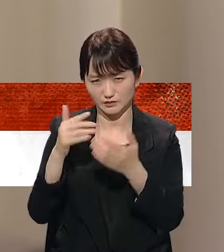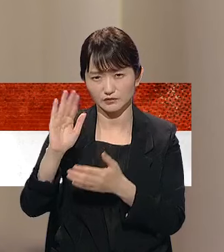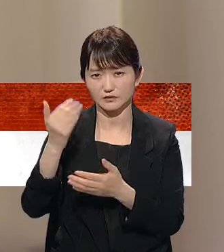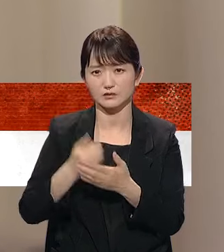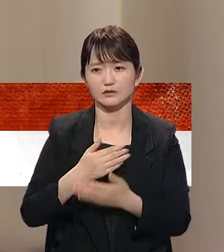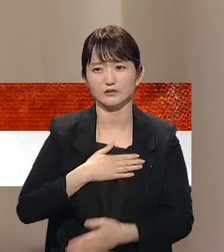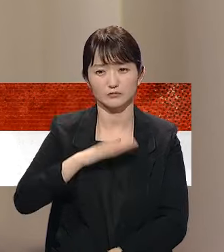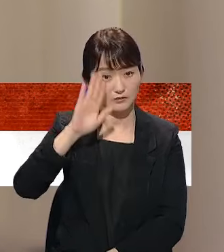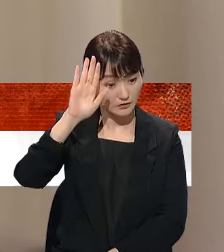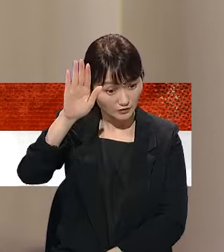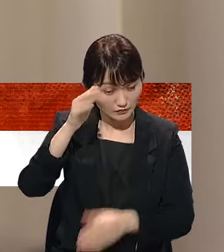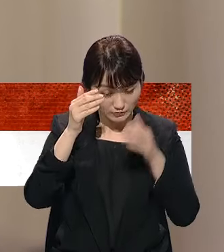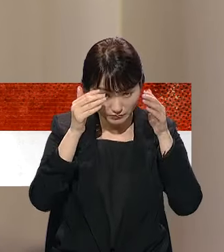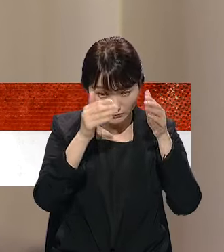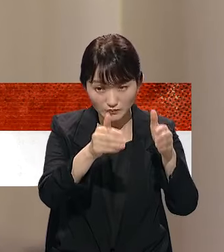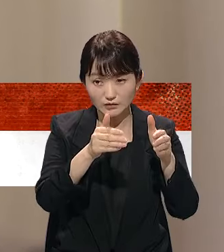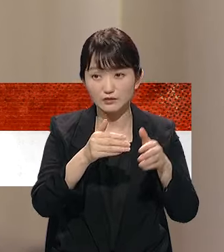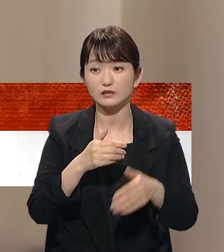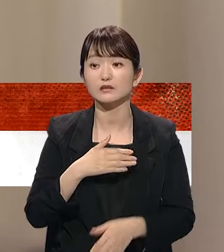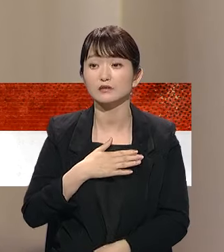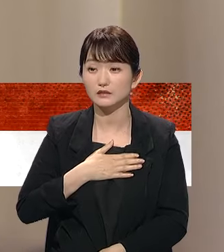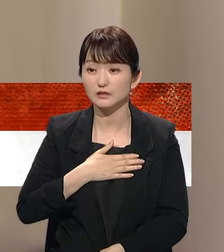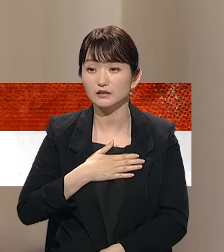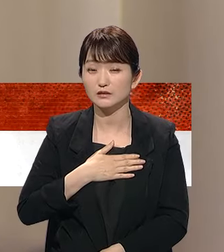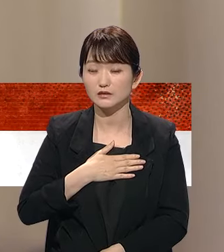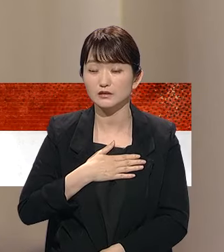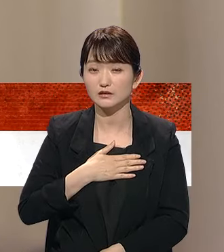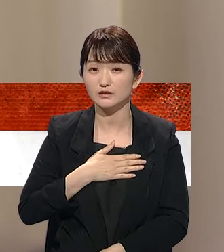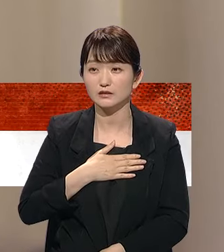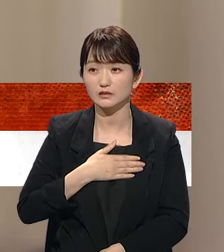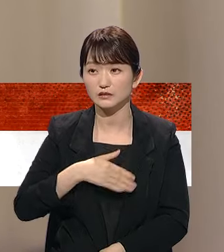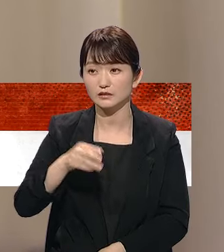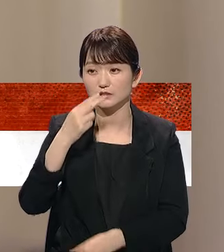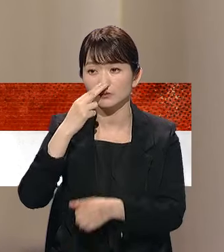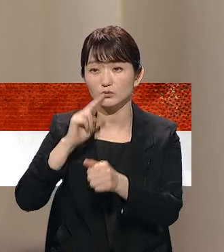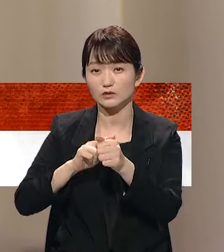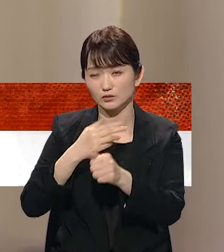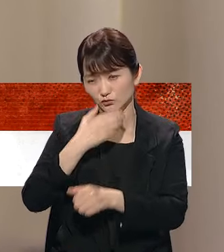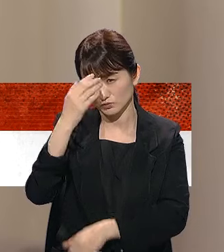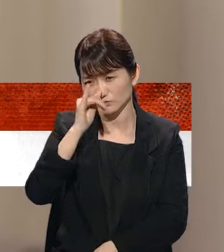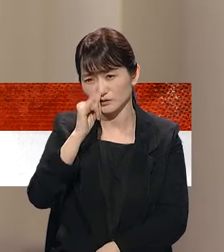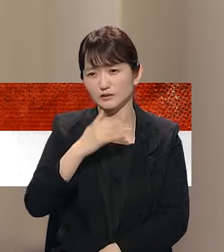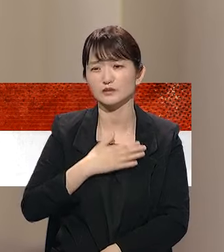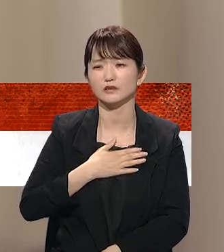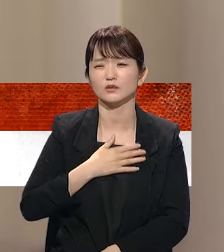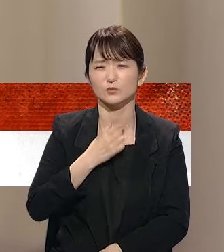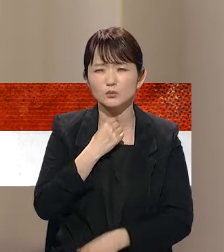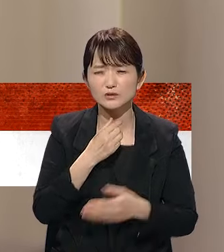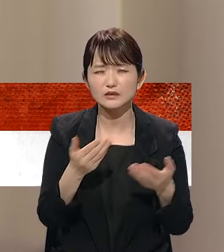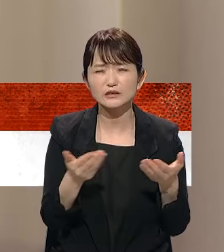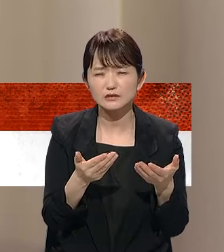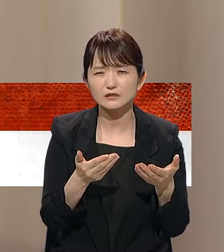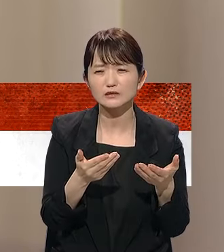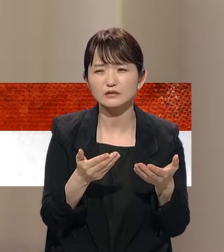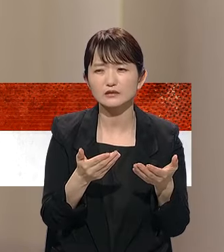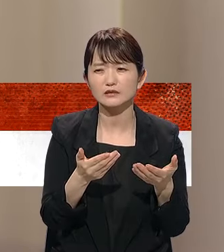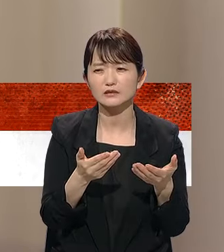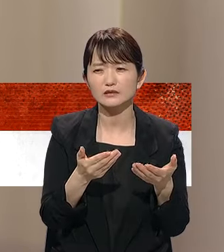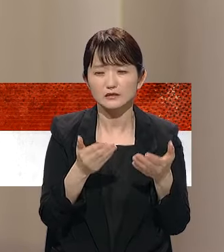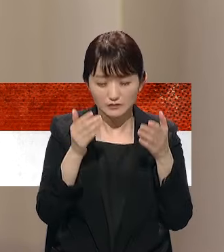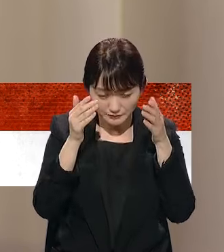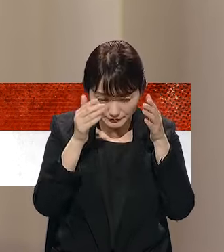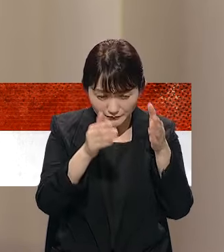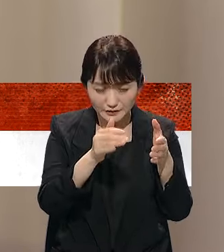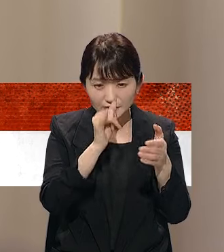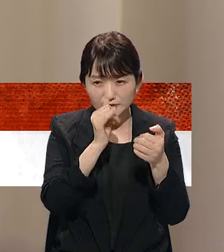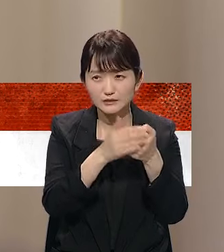갈 방향 제가 가야 할 도전과 꿈에 있어서 그리고 제가 하고 싶은 일을 하고자 하는 방향이기